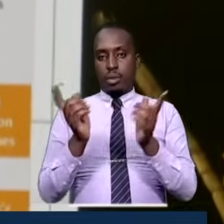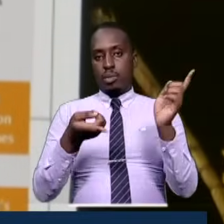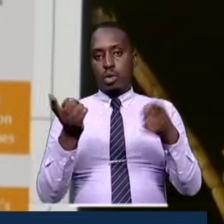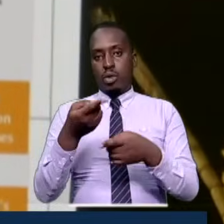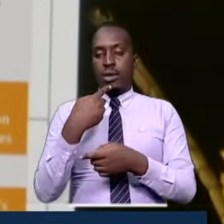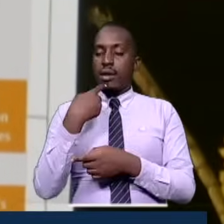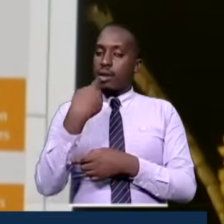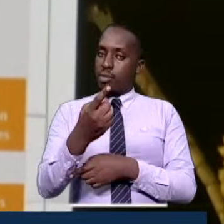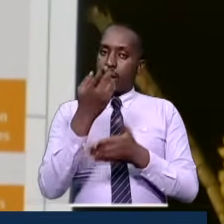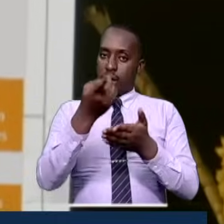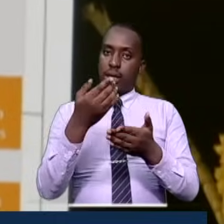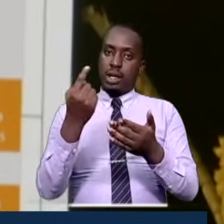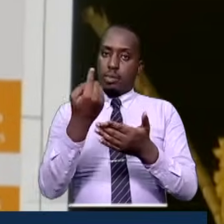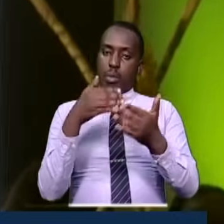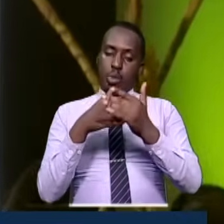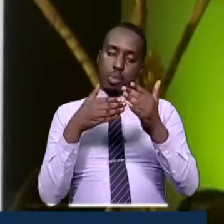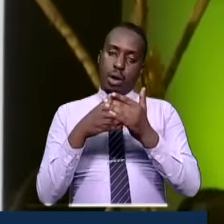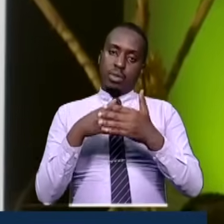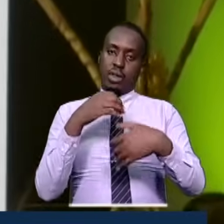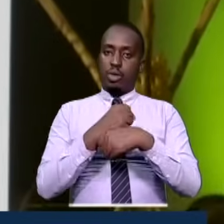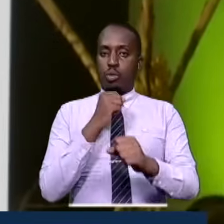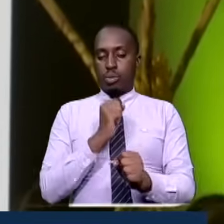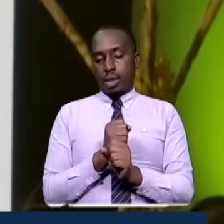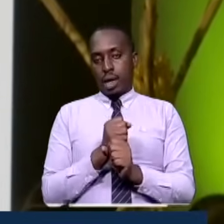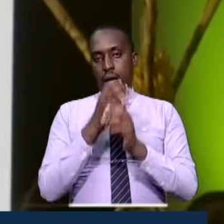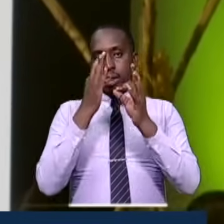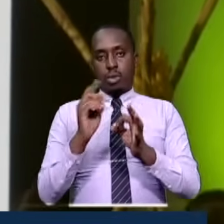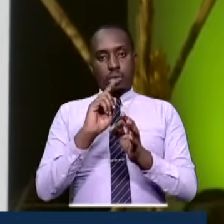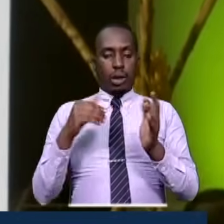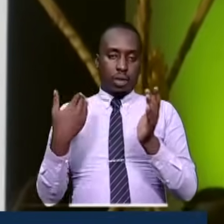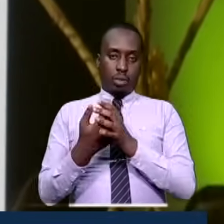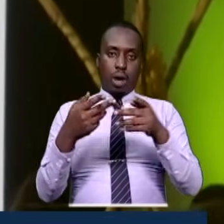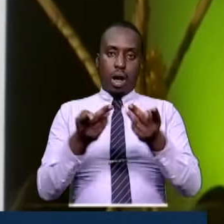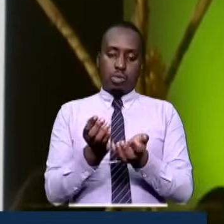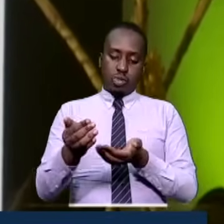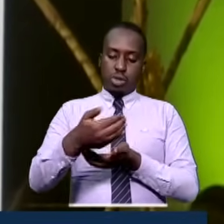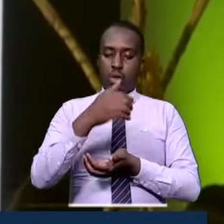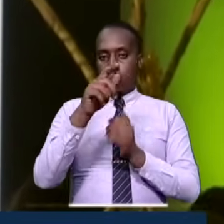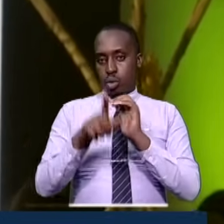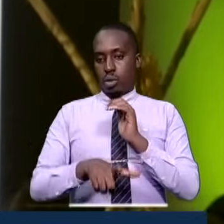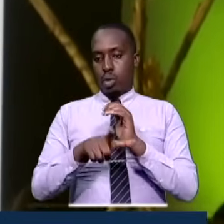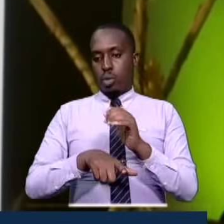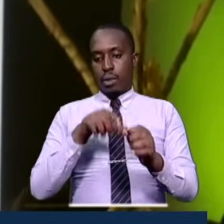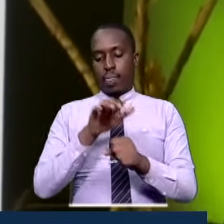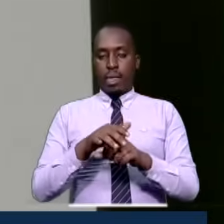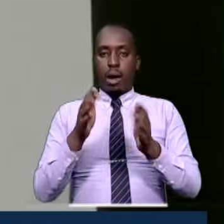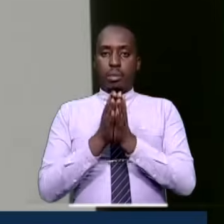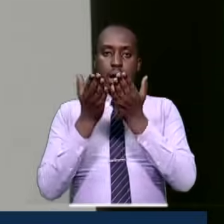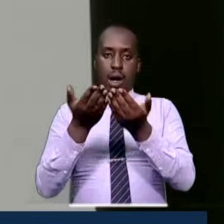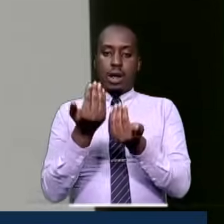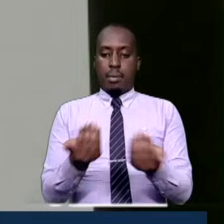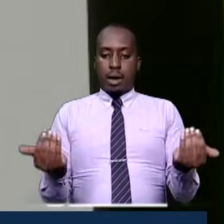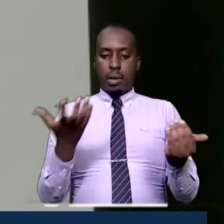ivuga ko iyi ari imwe mu mbogamizi yatumye hari ibitagerwaho nk'aho umusaruro ukiri hasi no kuba hakira abana